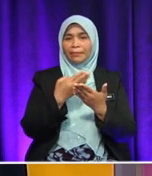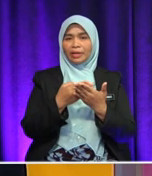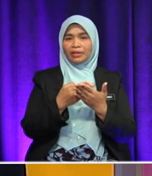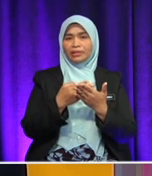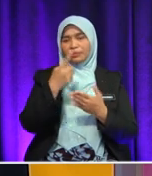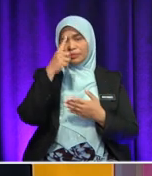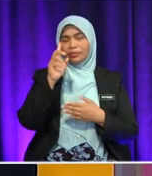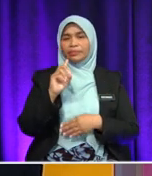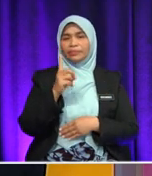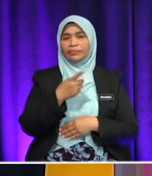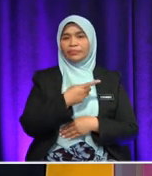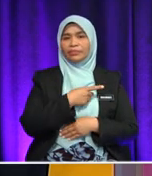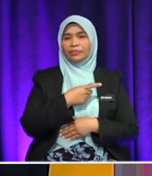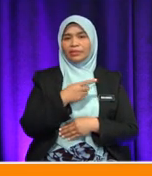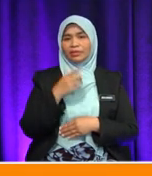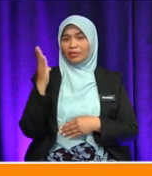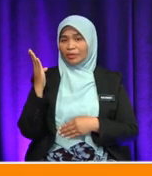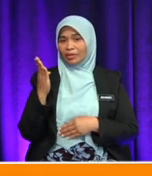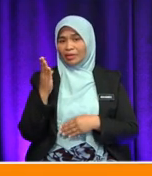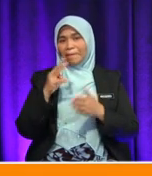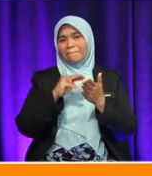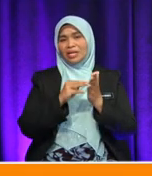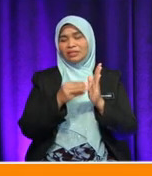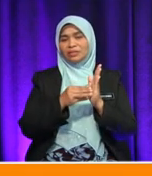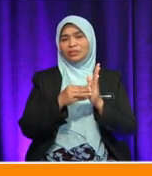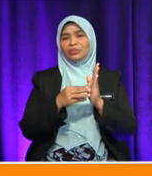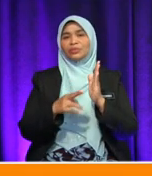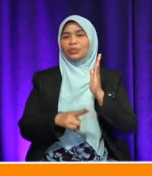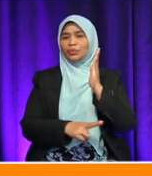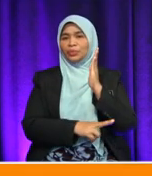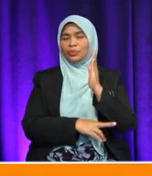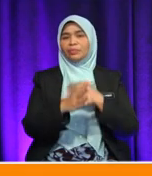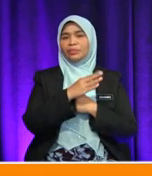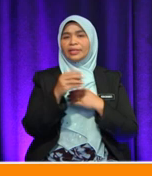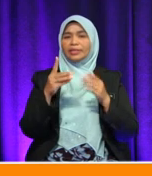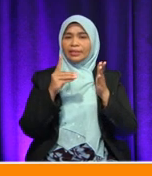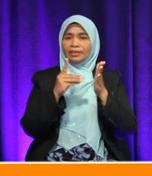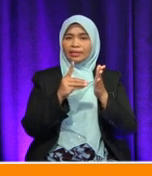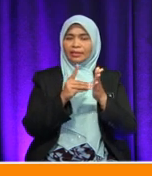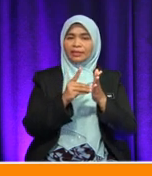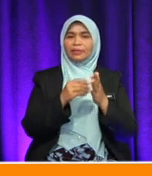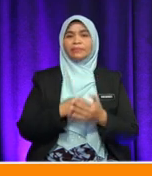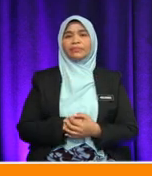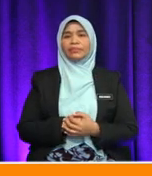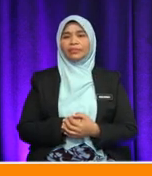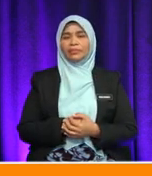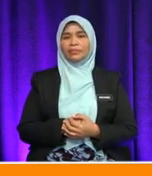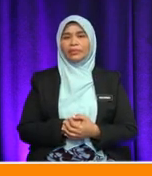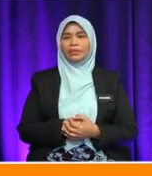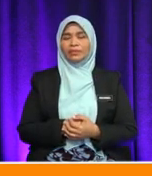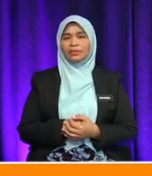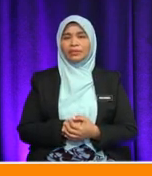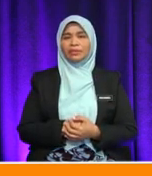dalam slide kita ini yaitu maksud hukum dan Dalil salat sunat di sekolah jadi ya ini ada nih